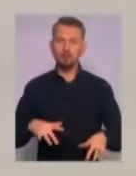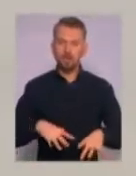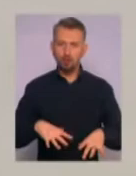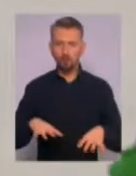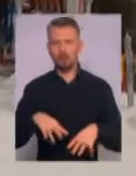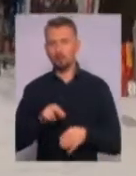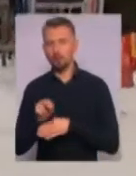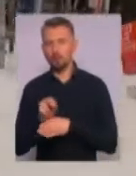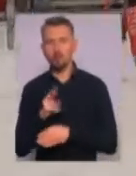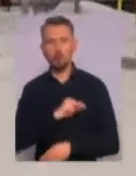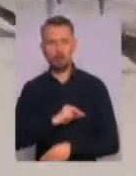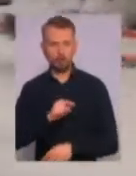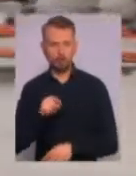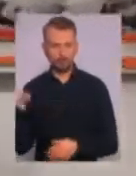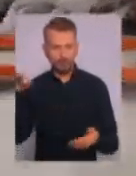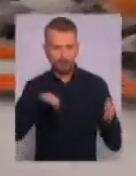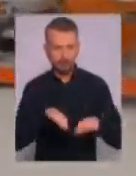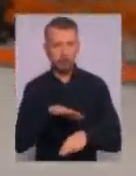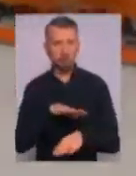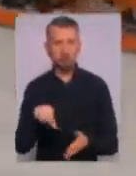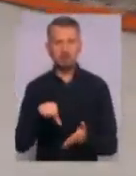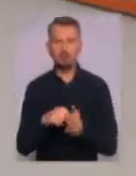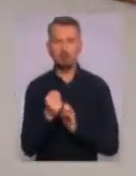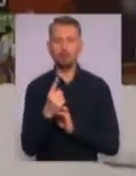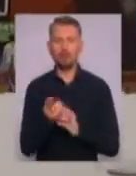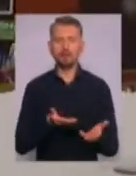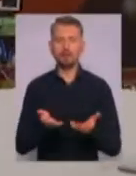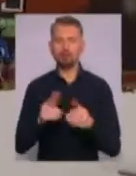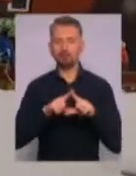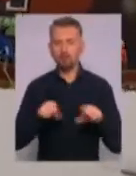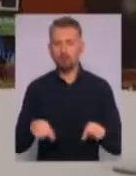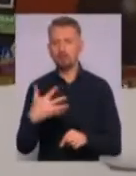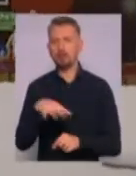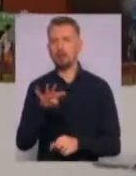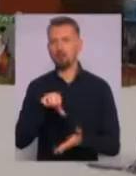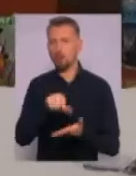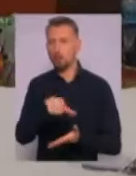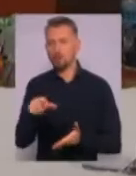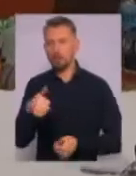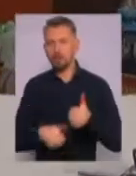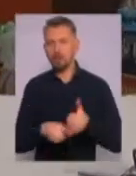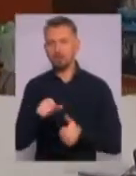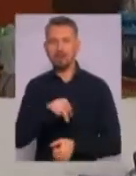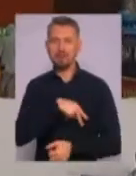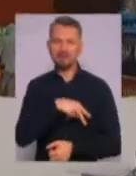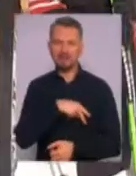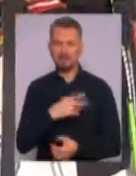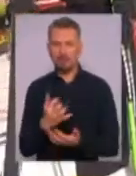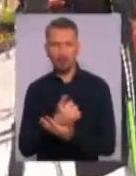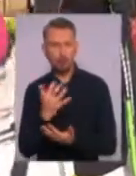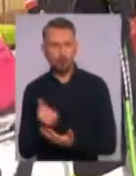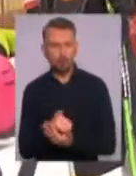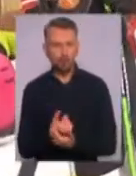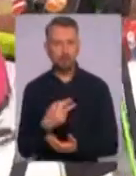цих схилах. Зрештою, були представлені 11 лижних шкіл, 54 учасники змагалися за призи та нагороди.